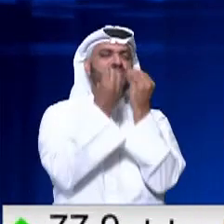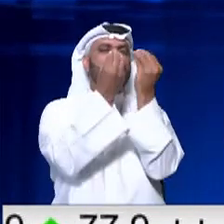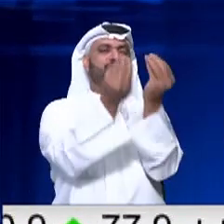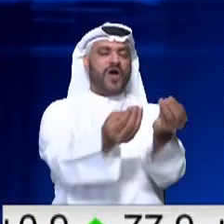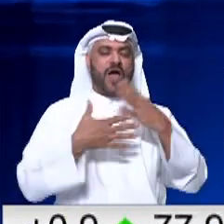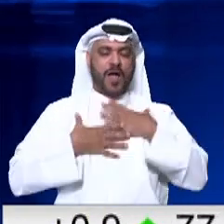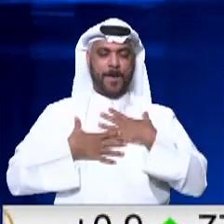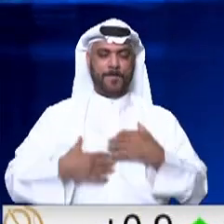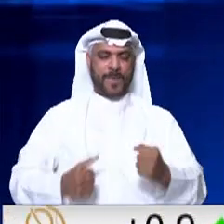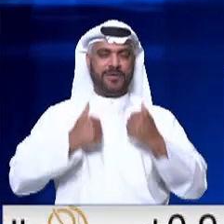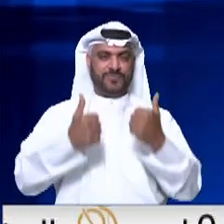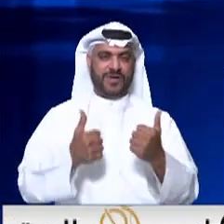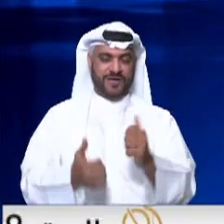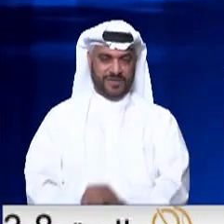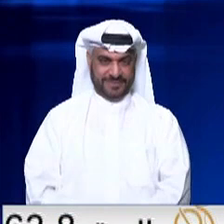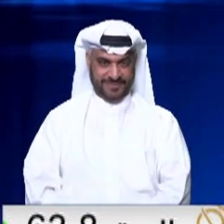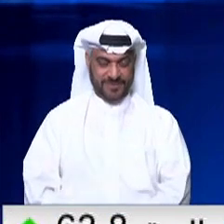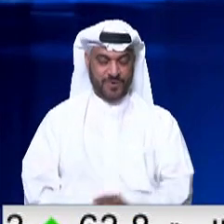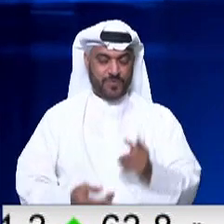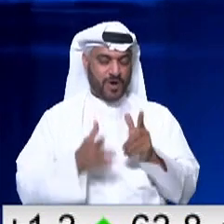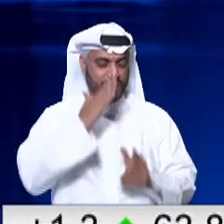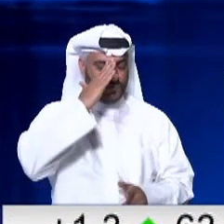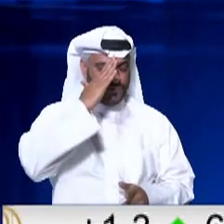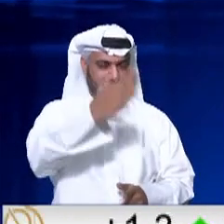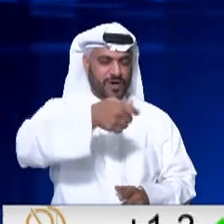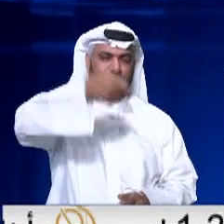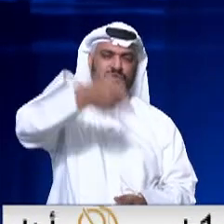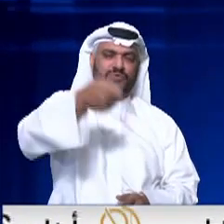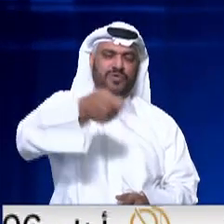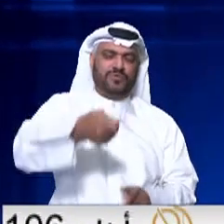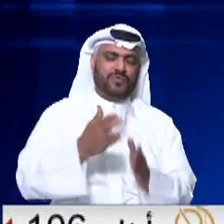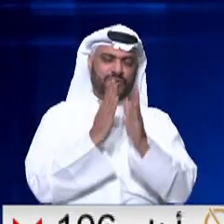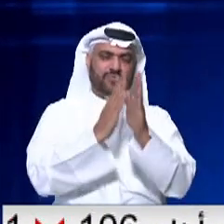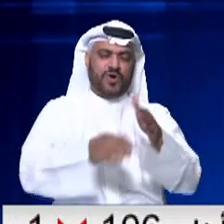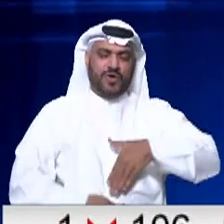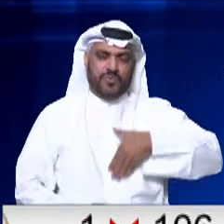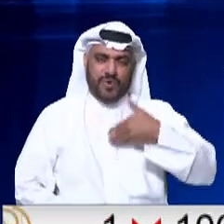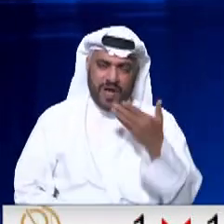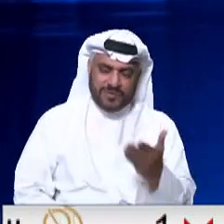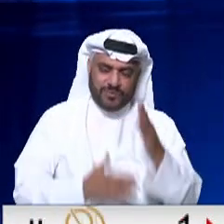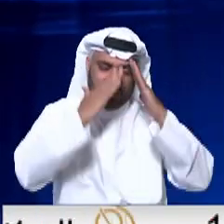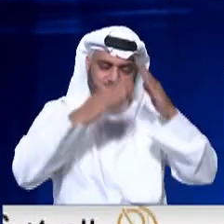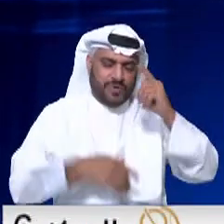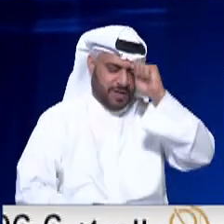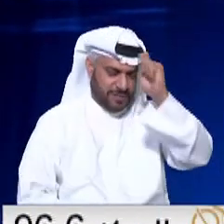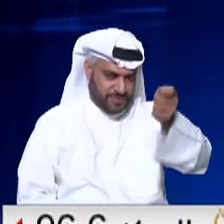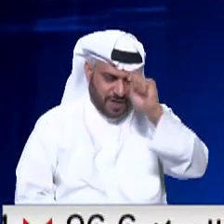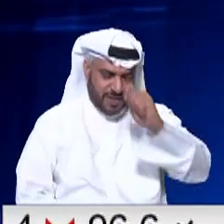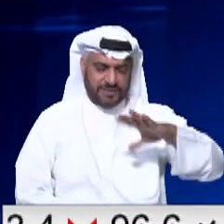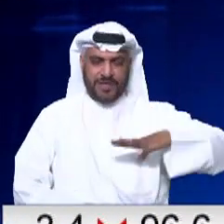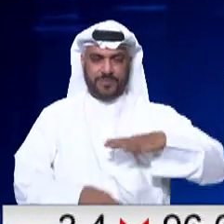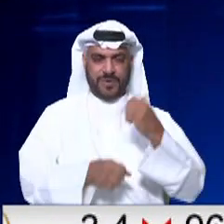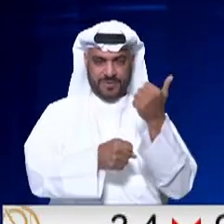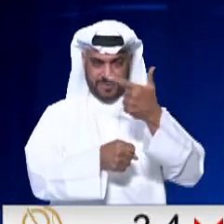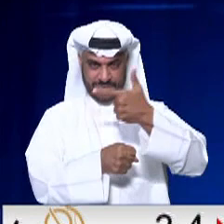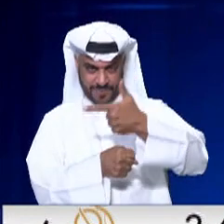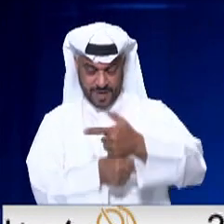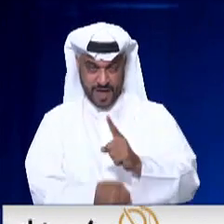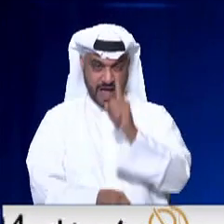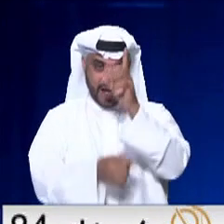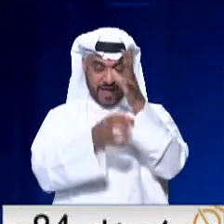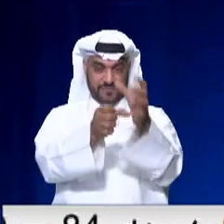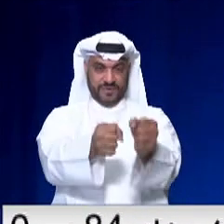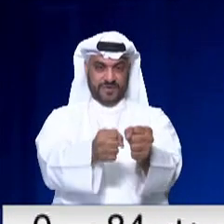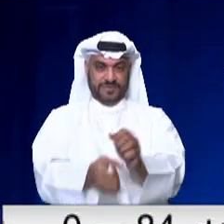الصحة والعافية. وتقبلوا سموكم خالص مودتي وتقديري مشعل الأحمد الجابر الصباح